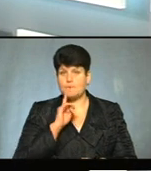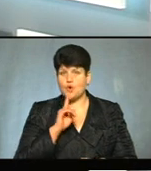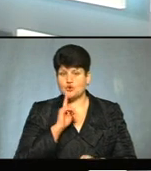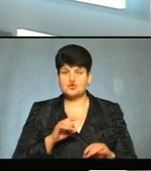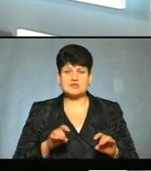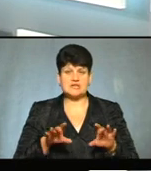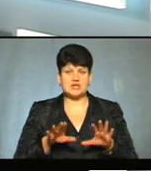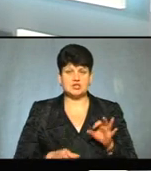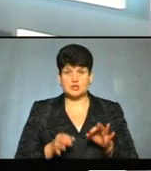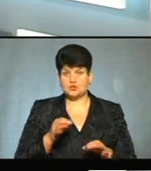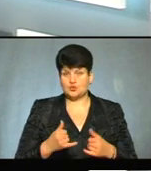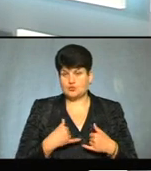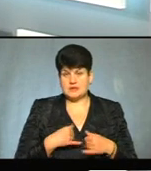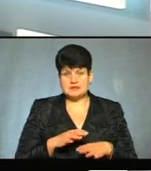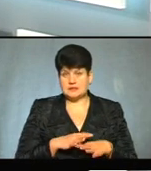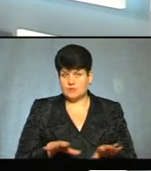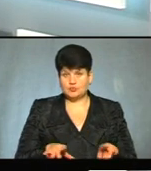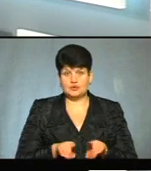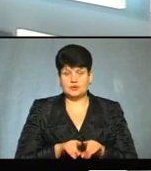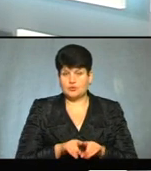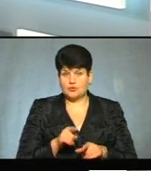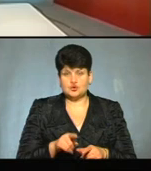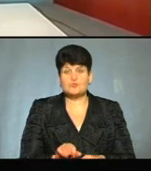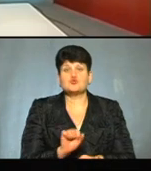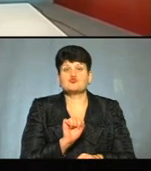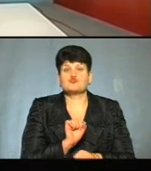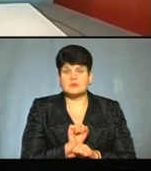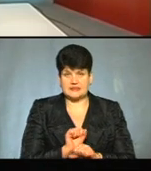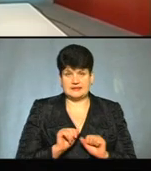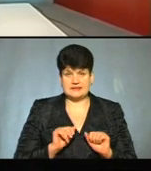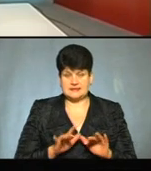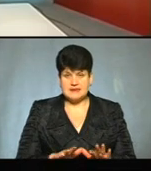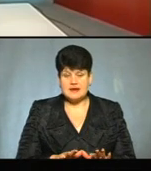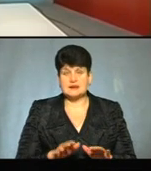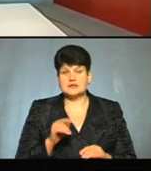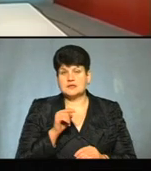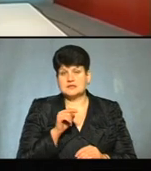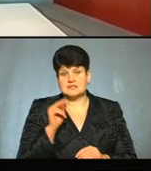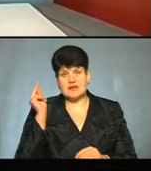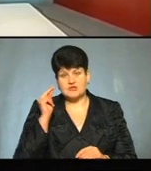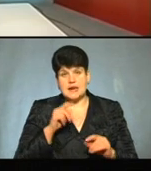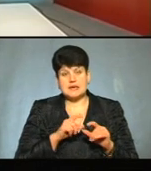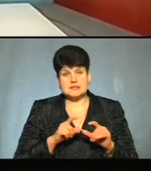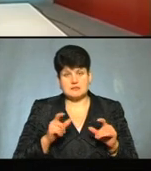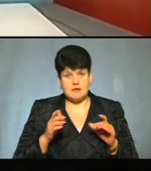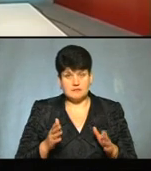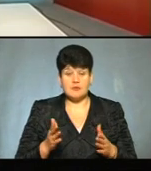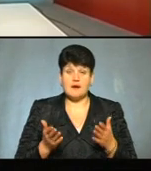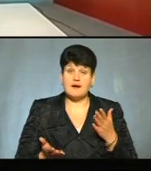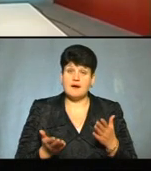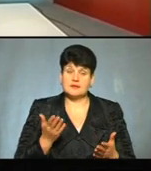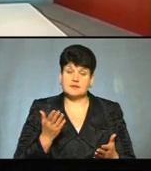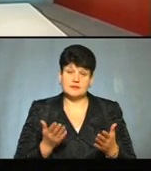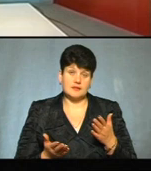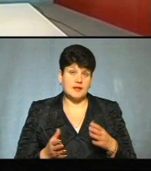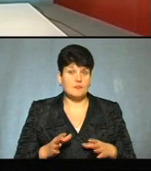Поки що за рішенням суду в нас не було такого, що призупинили діяльність того чи іншого навчального закладу. Але,